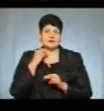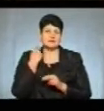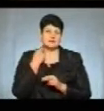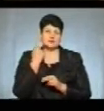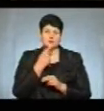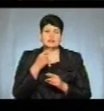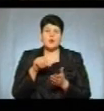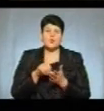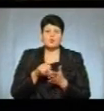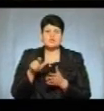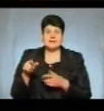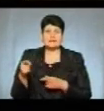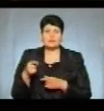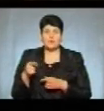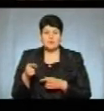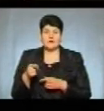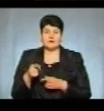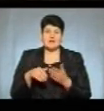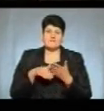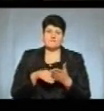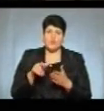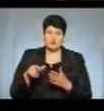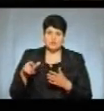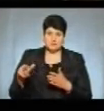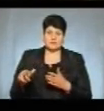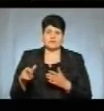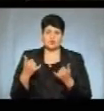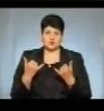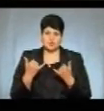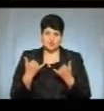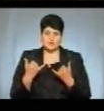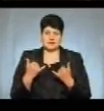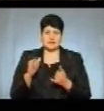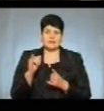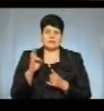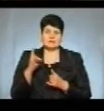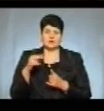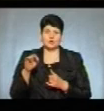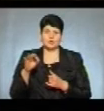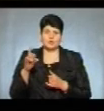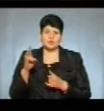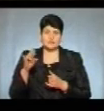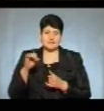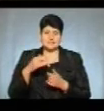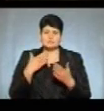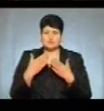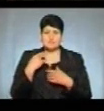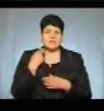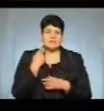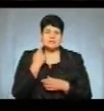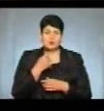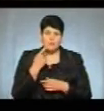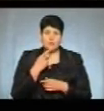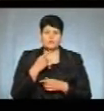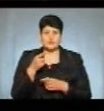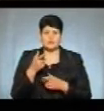де учасники, тернополяни і волонтер, власне, сьогодні з Індонезії і Китаю спілкуються англійською мовою і